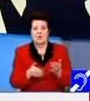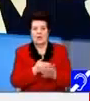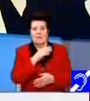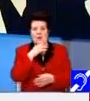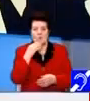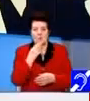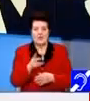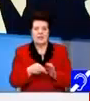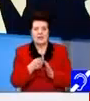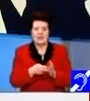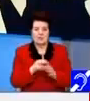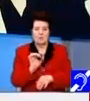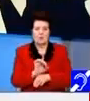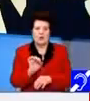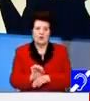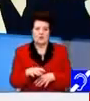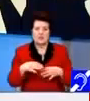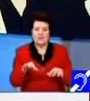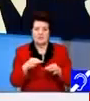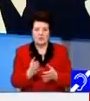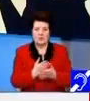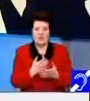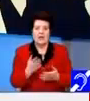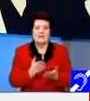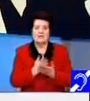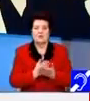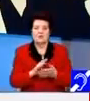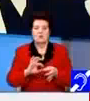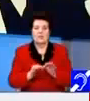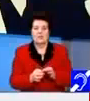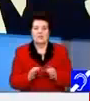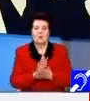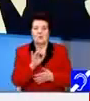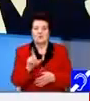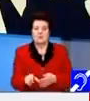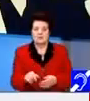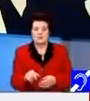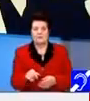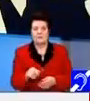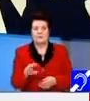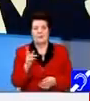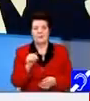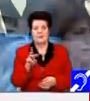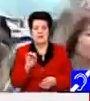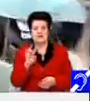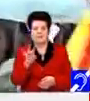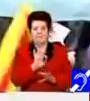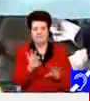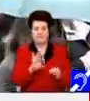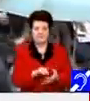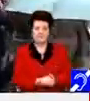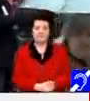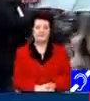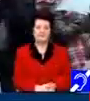multor trenuri și apariția blocajelor în transport și servicii. Cu detalii vine corespondentul TVR la Madrid, Felix Damian.